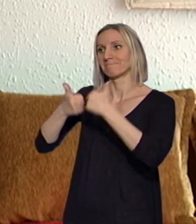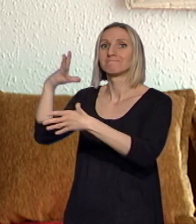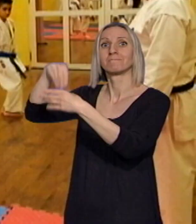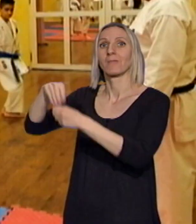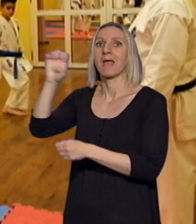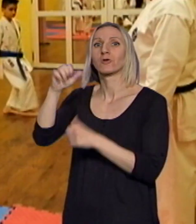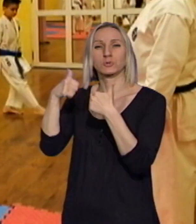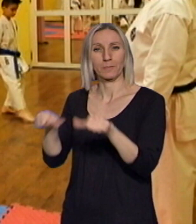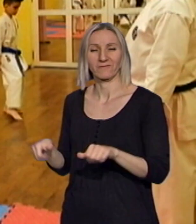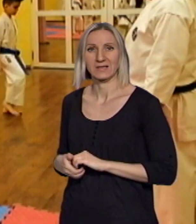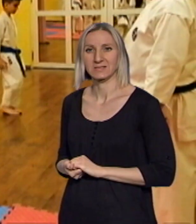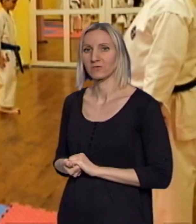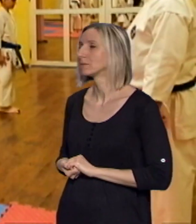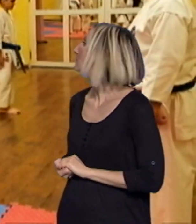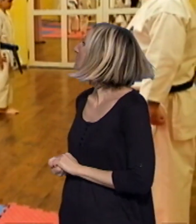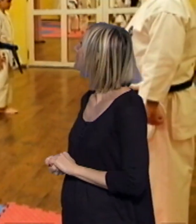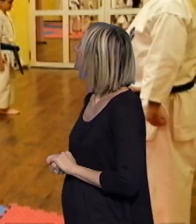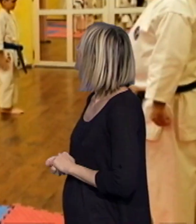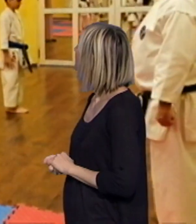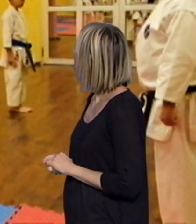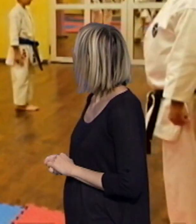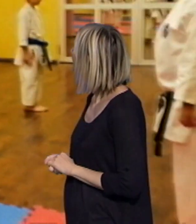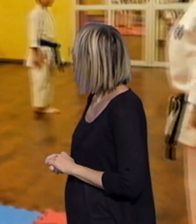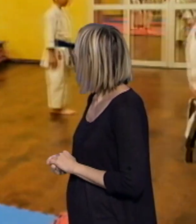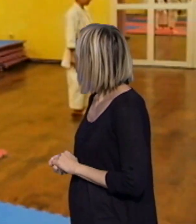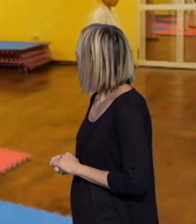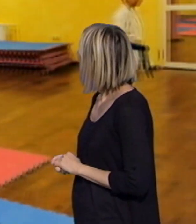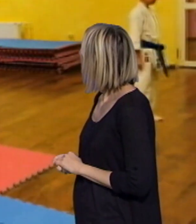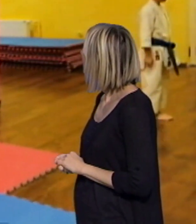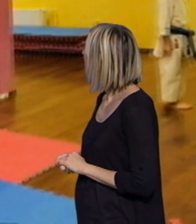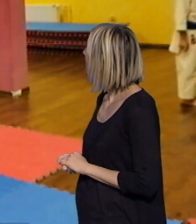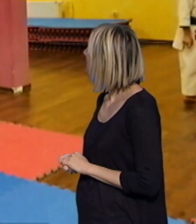prvenstvo. To sam čula, se me